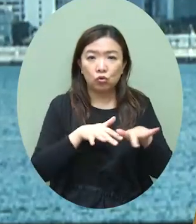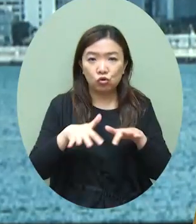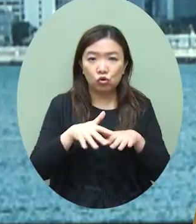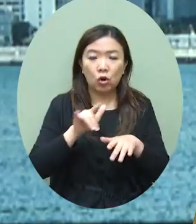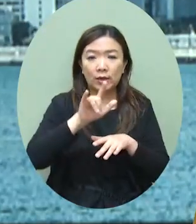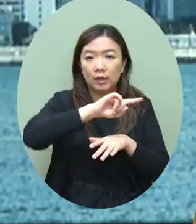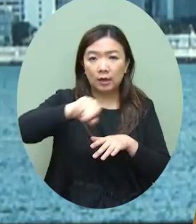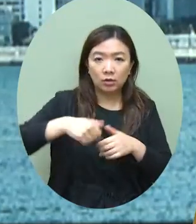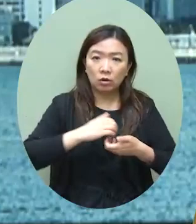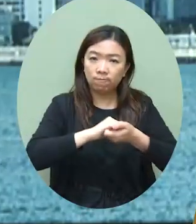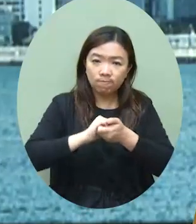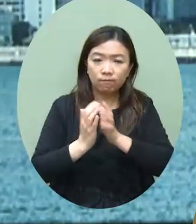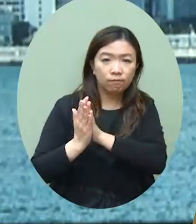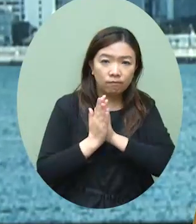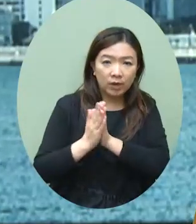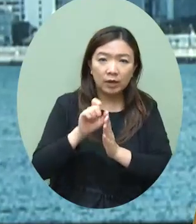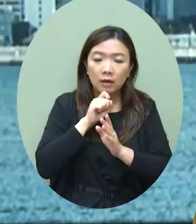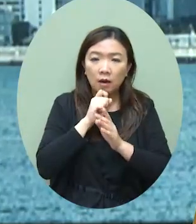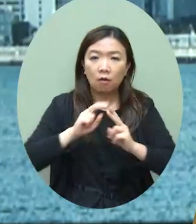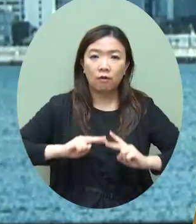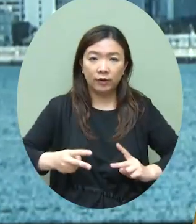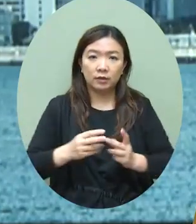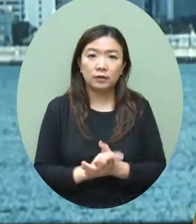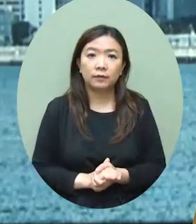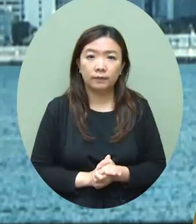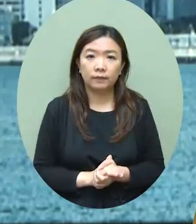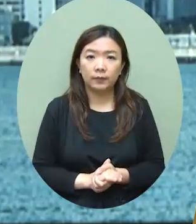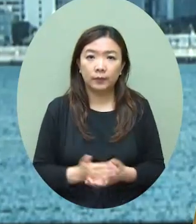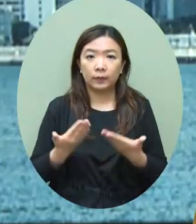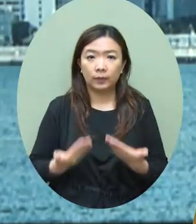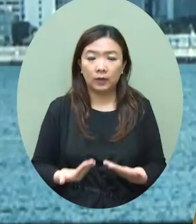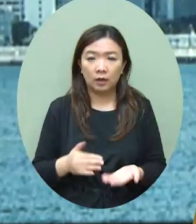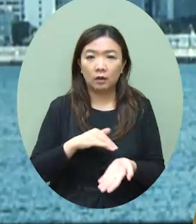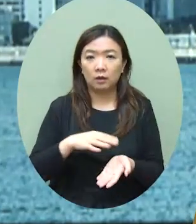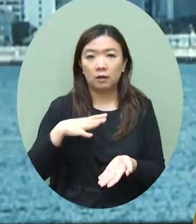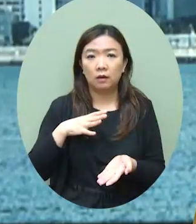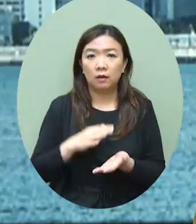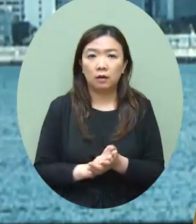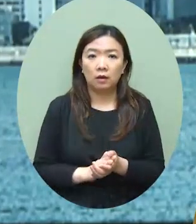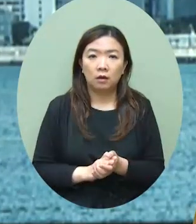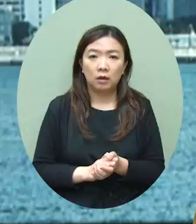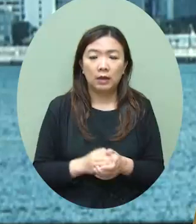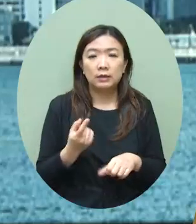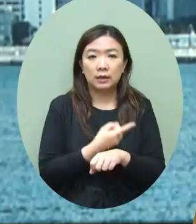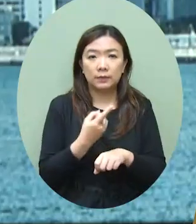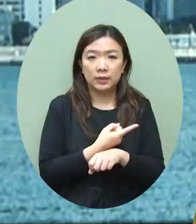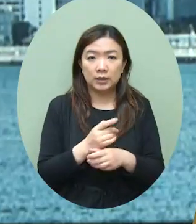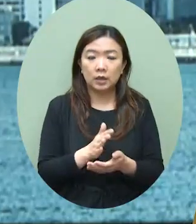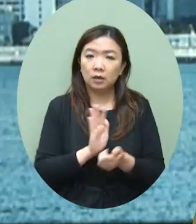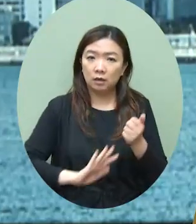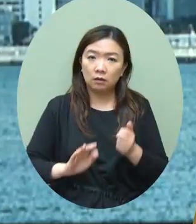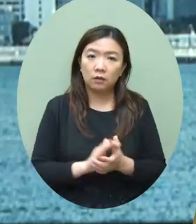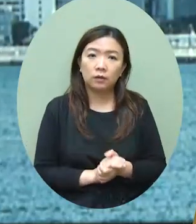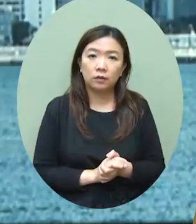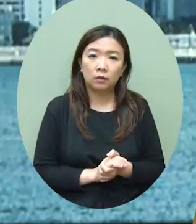加有協同效應嚟到去發展。目前呢個疫情咧係一個短暫嘅影響嘅